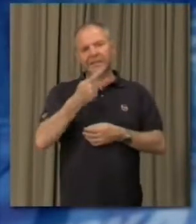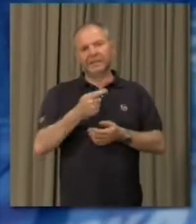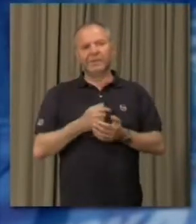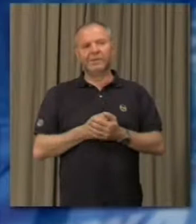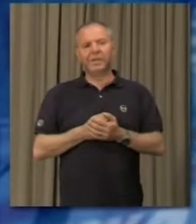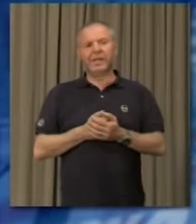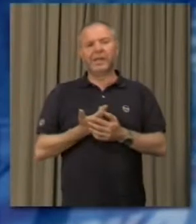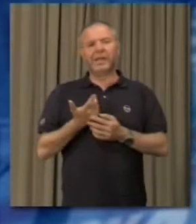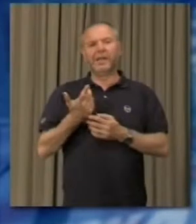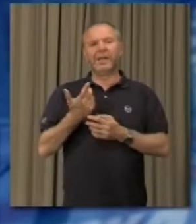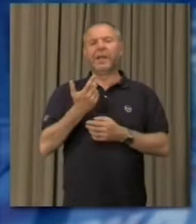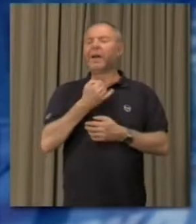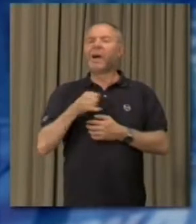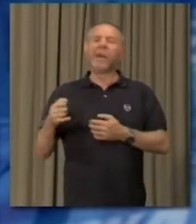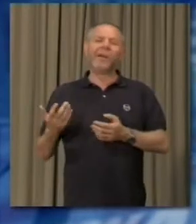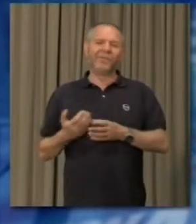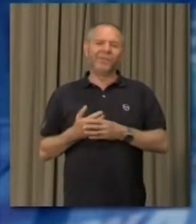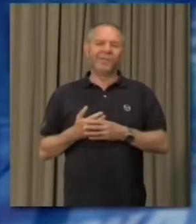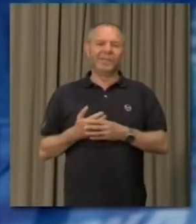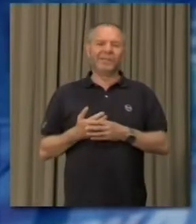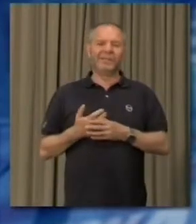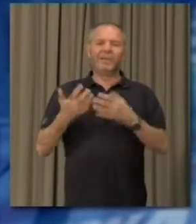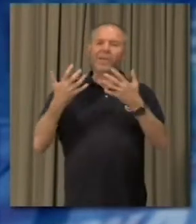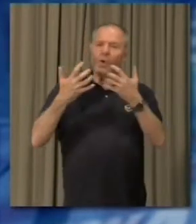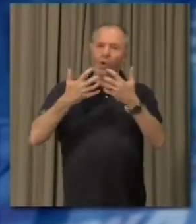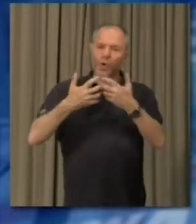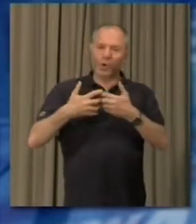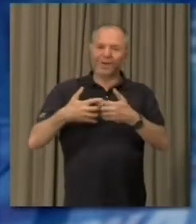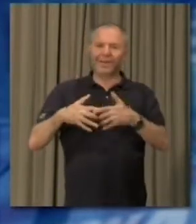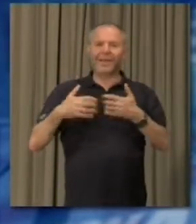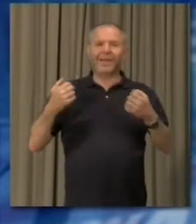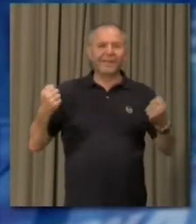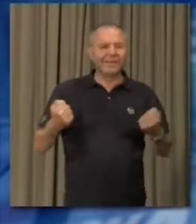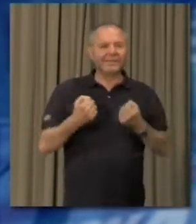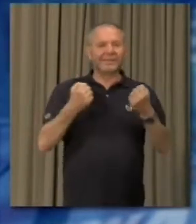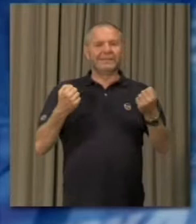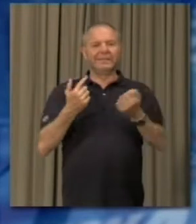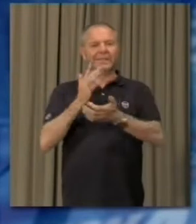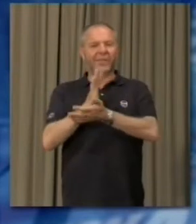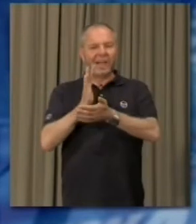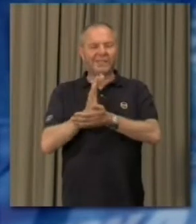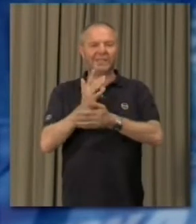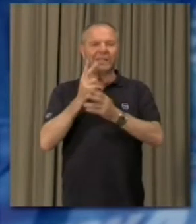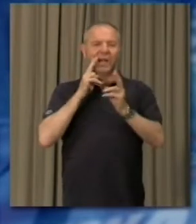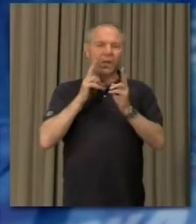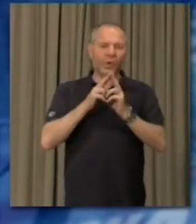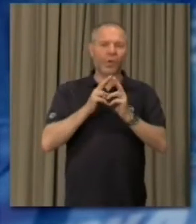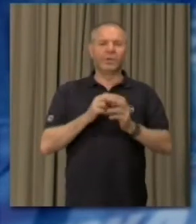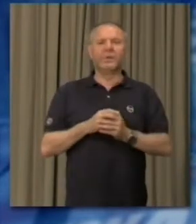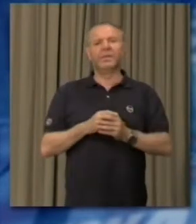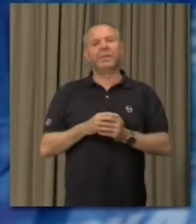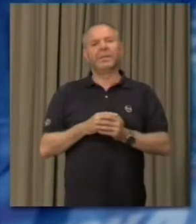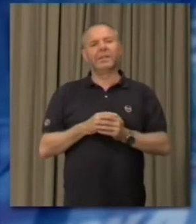che alla fine riuscire a organizzare eventi e incontri con la maggior parte